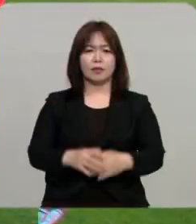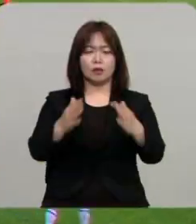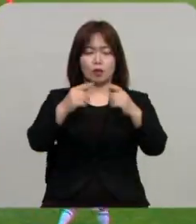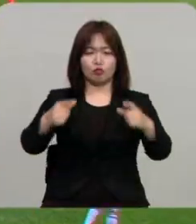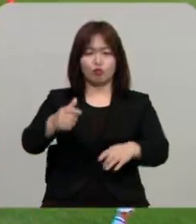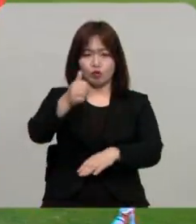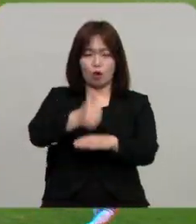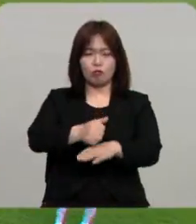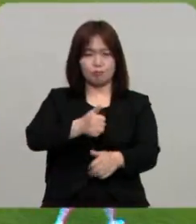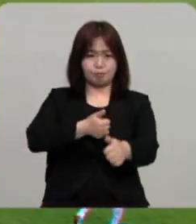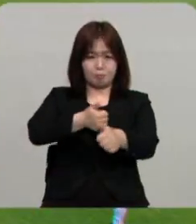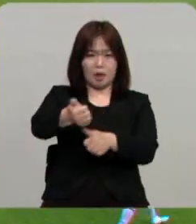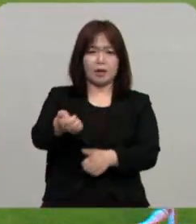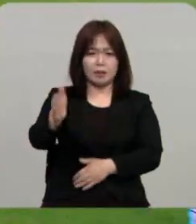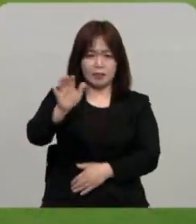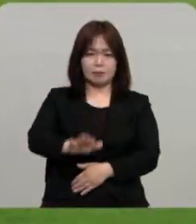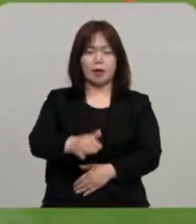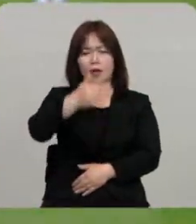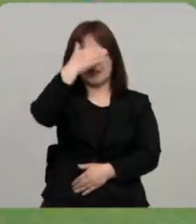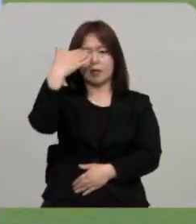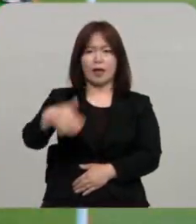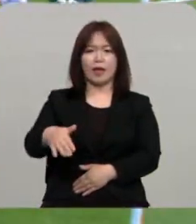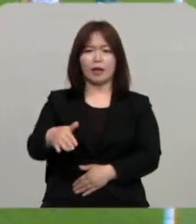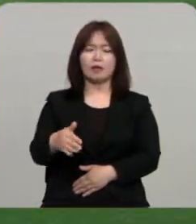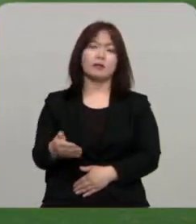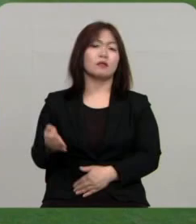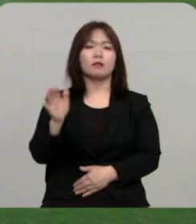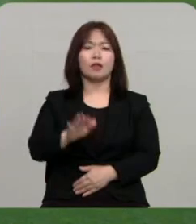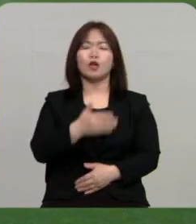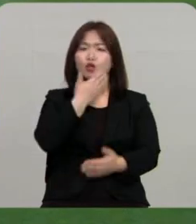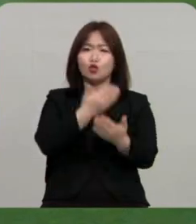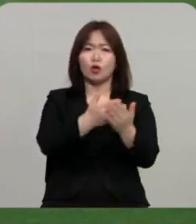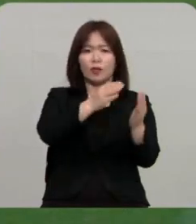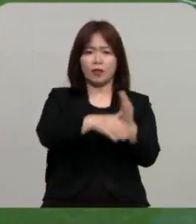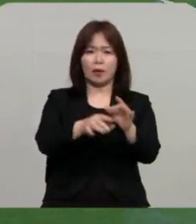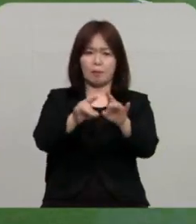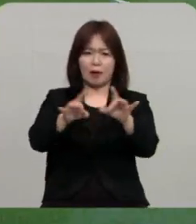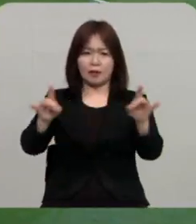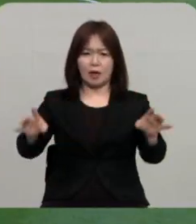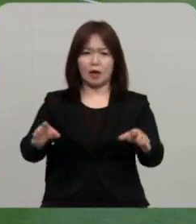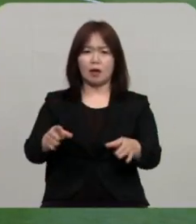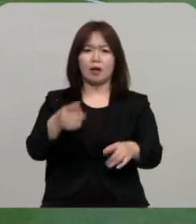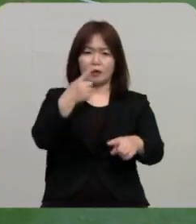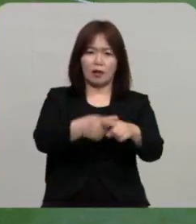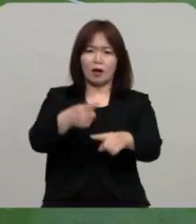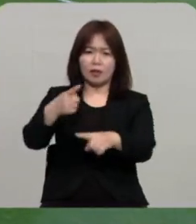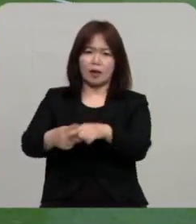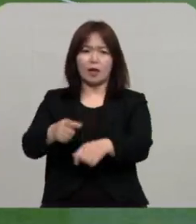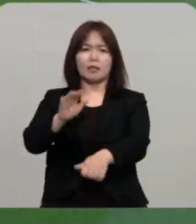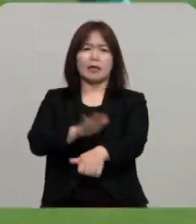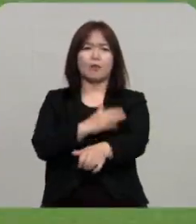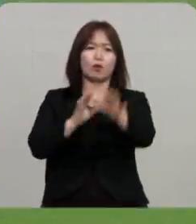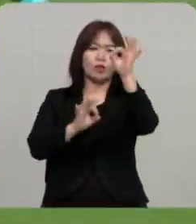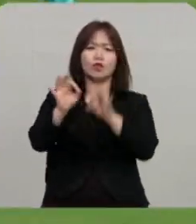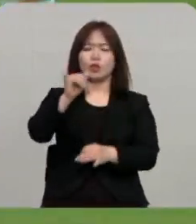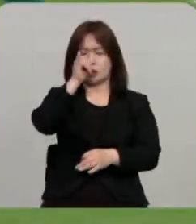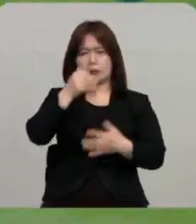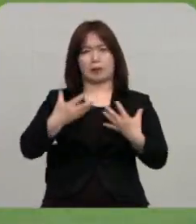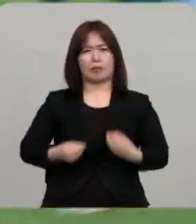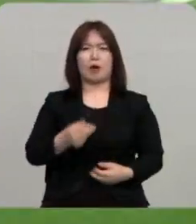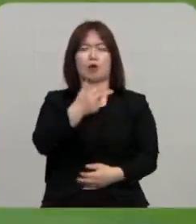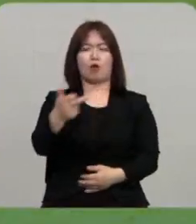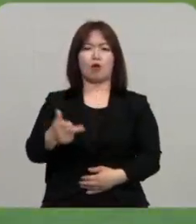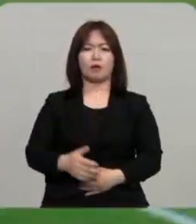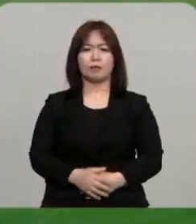우여곡절 끝에 승리를 거둬 연패 탈출에는 성공했지만 중요한 순간마다 패스가 끊기는 무기력한 경기로 실망감을